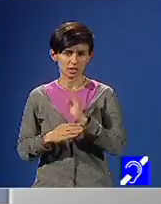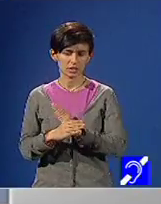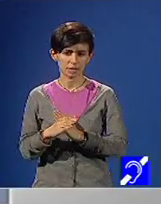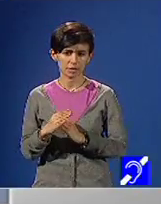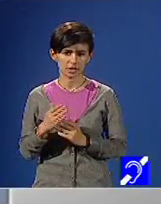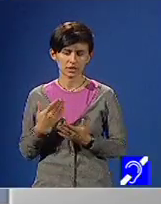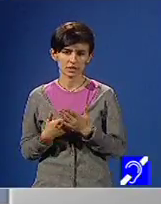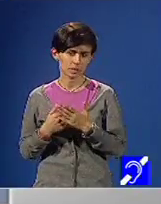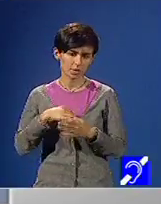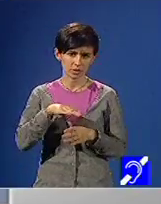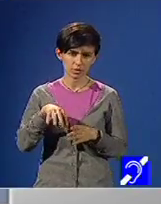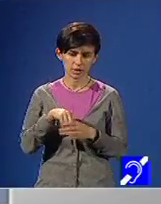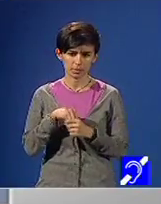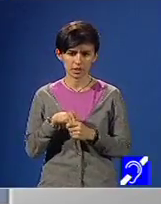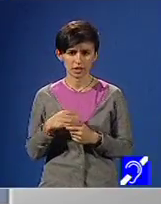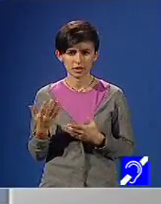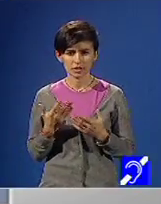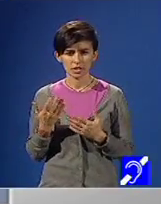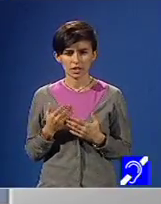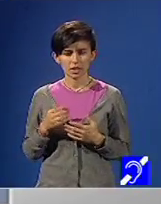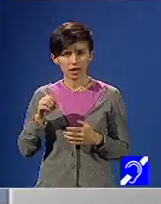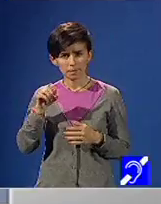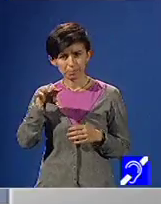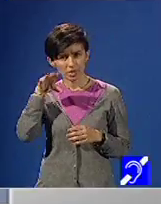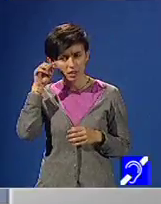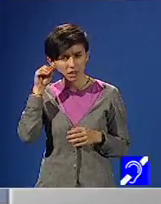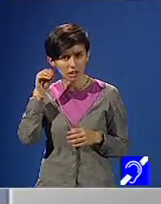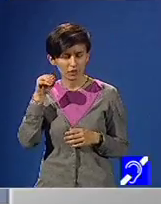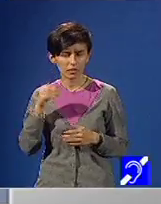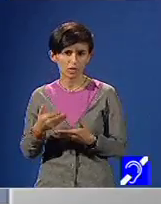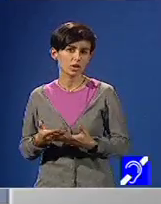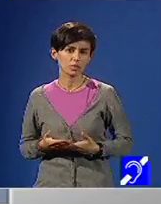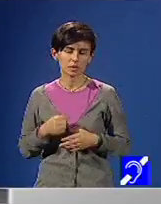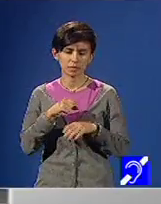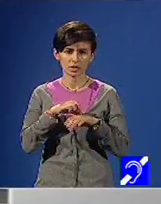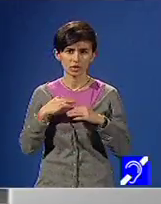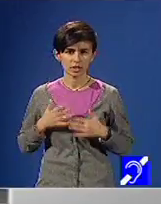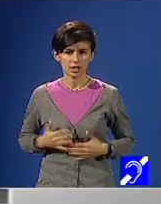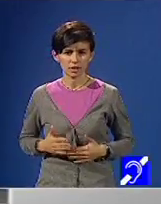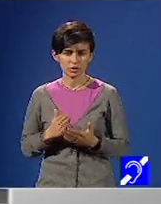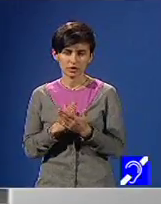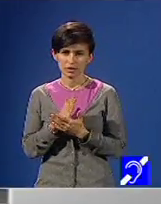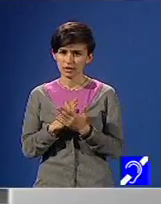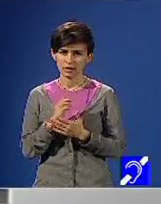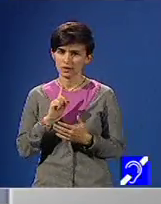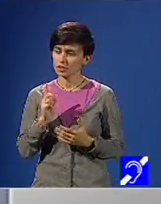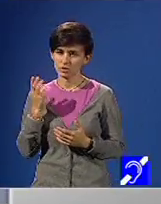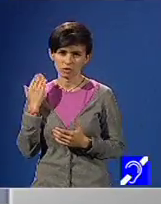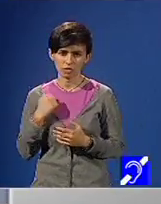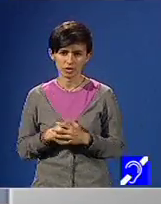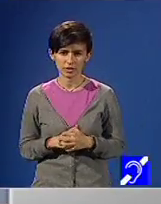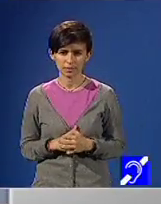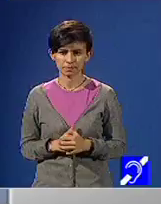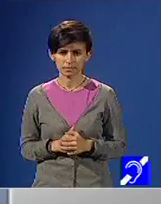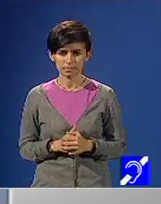se trezeau doar cu un diagnostic nu existau, servicii. Ce să mai vorbim? Iar voi aniversați acum 25 da. De ani de